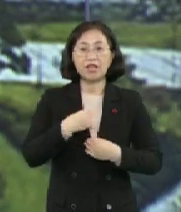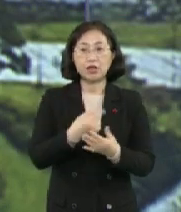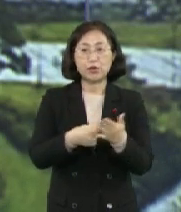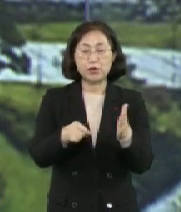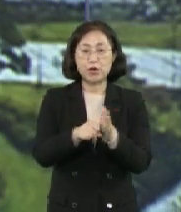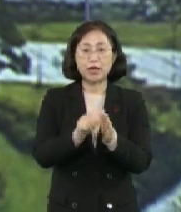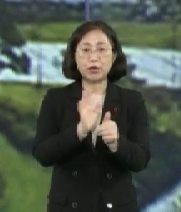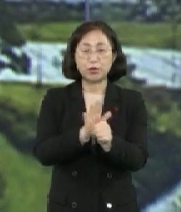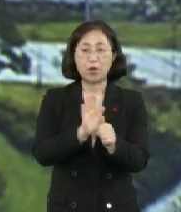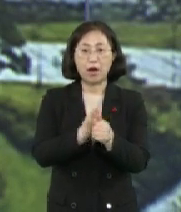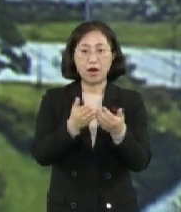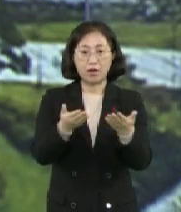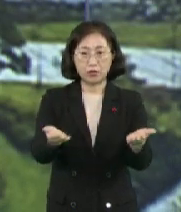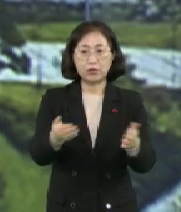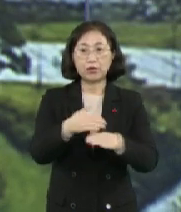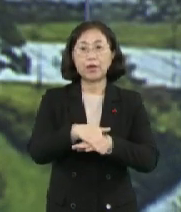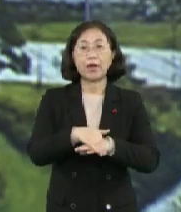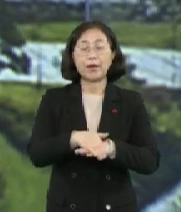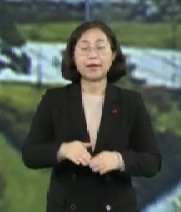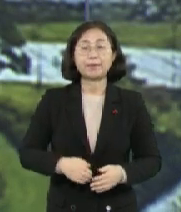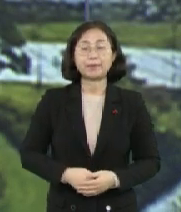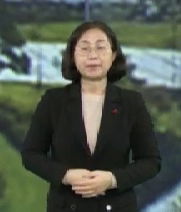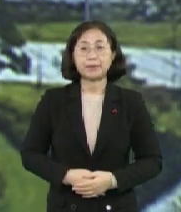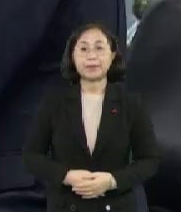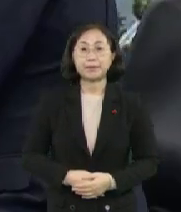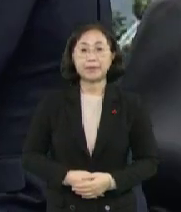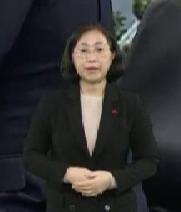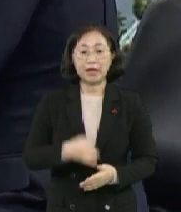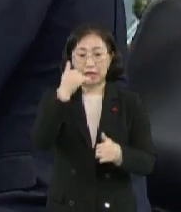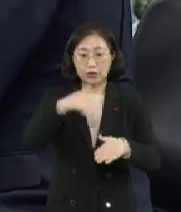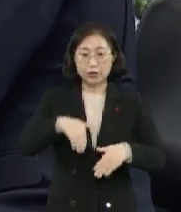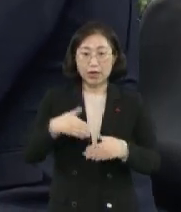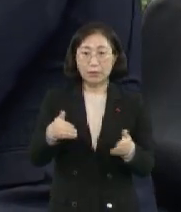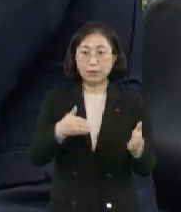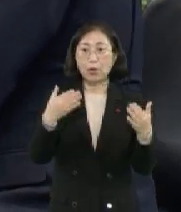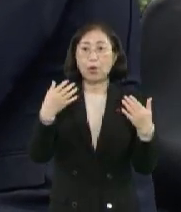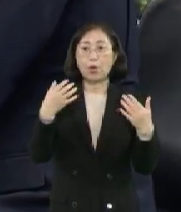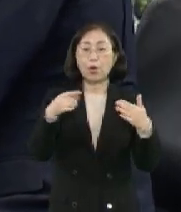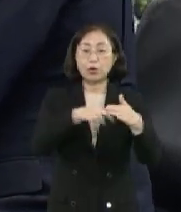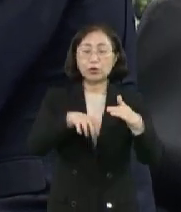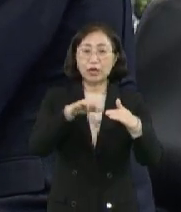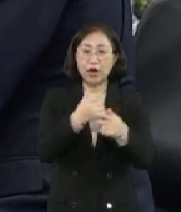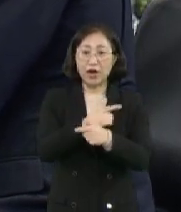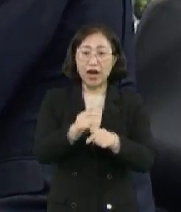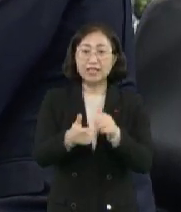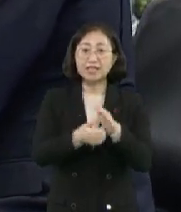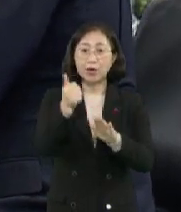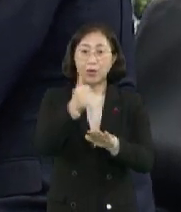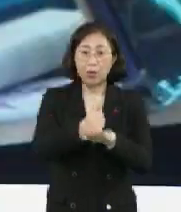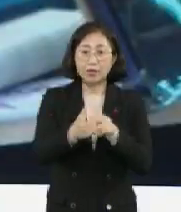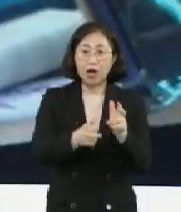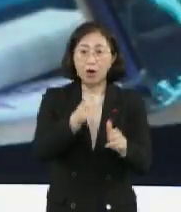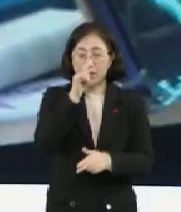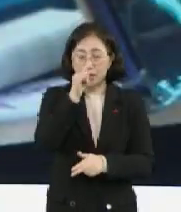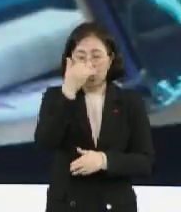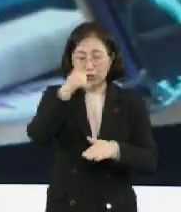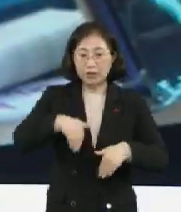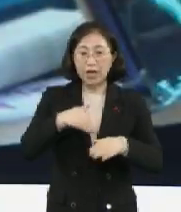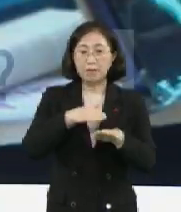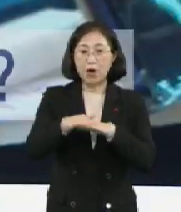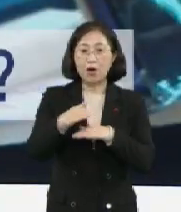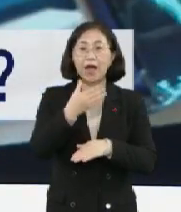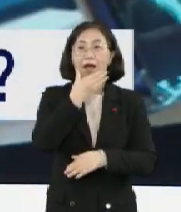위해서 역점을 두겠다는 말씀을 드립니다. 네. 올해 충남도 중에서 뭐 여러 가지 성과가 있었겠지만은 이 충남형 더